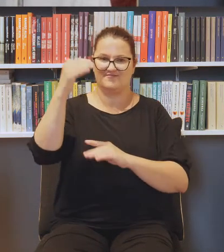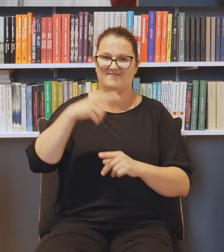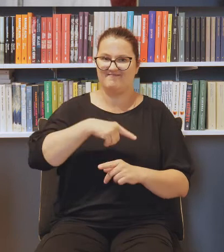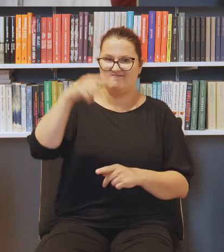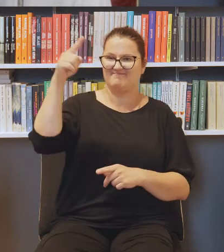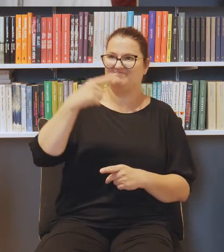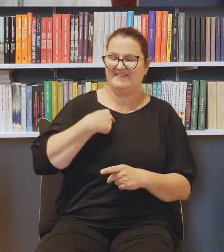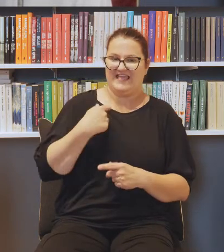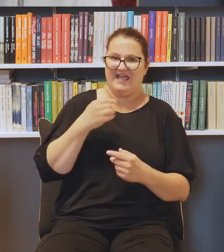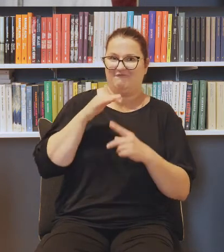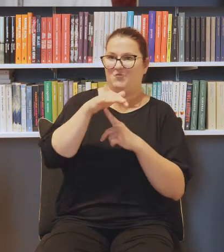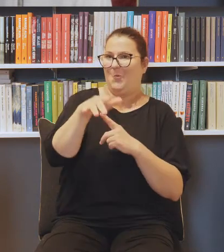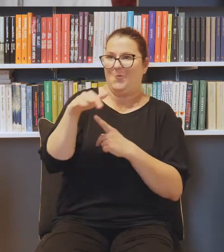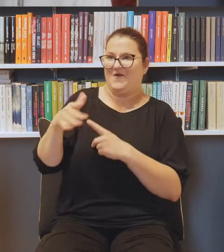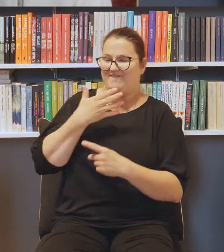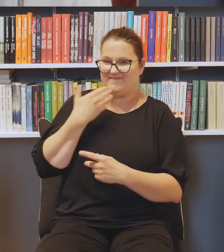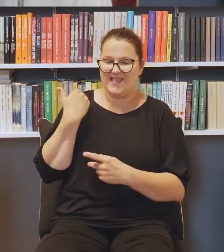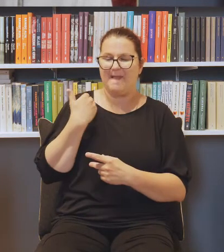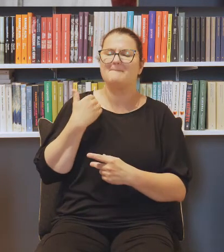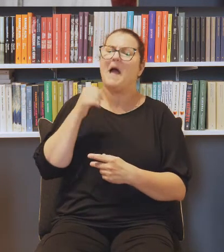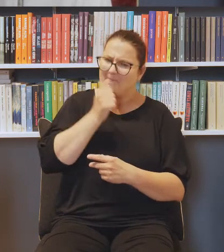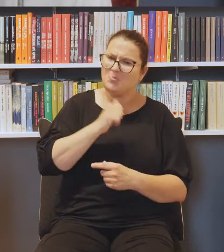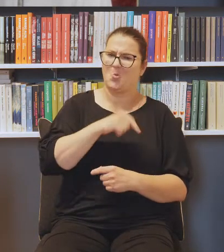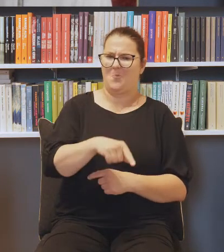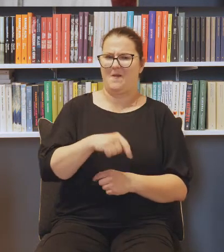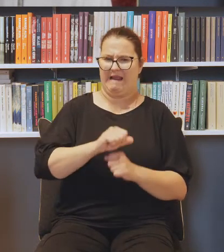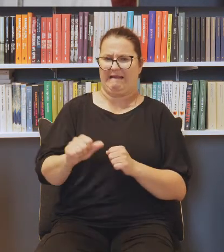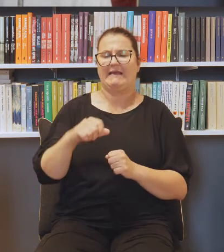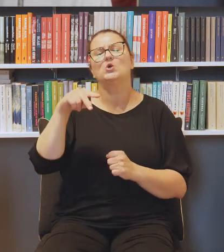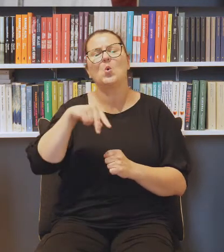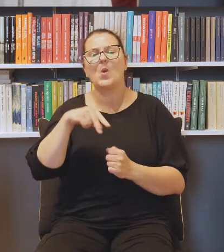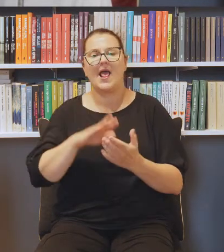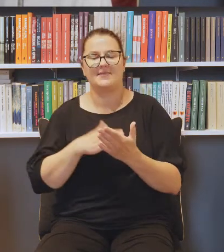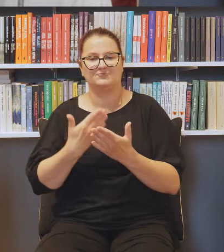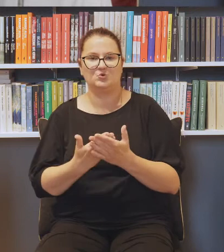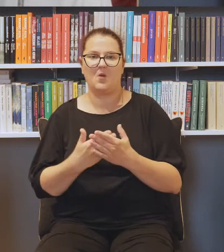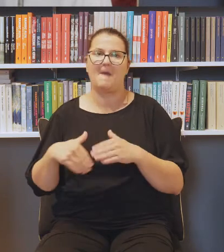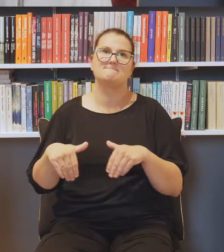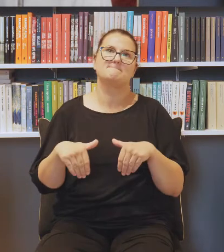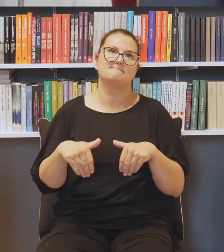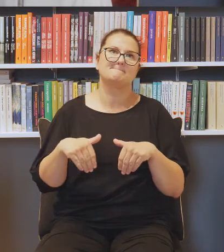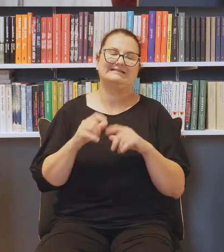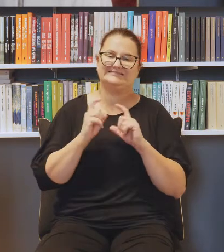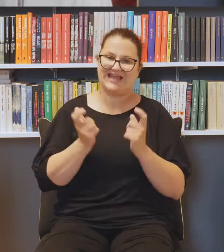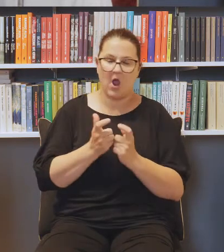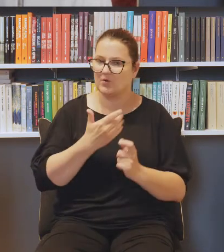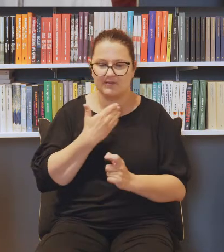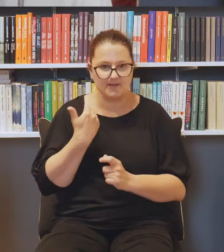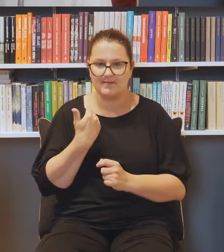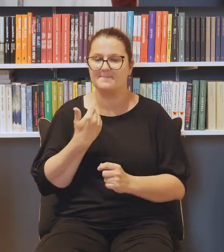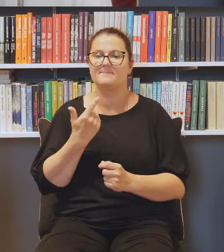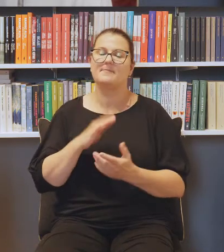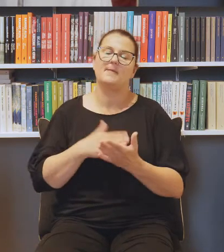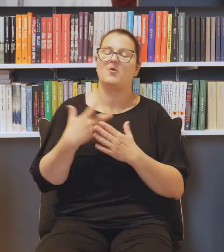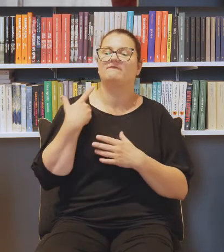zależy. Ale podejmuje próby, na przykład Ula nie jest taką osobą całkowicie bierną, na przykład w wieku